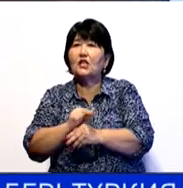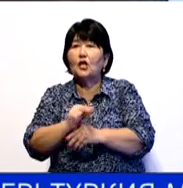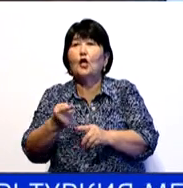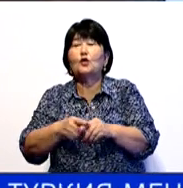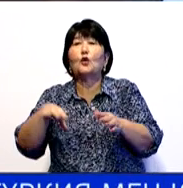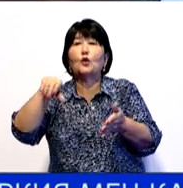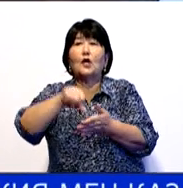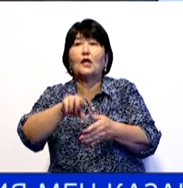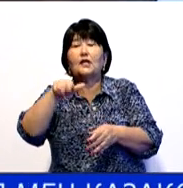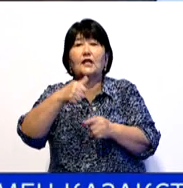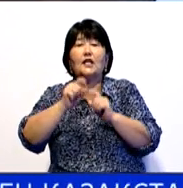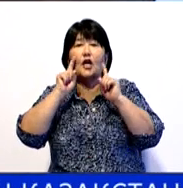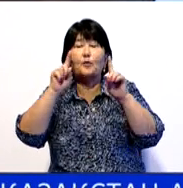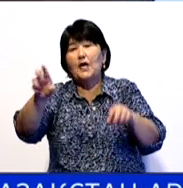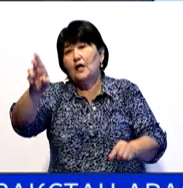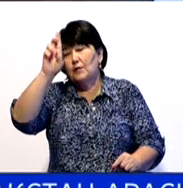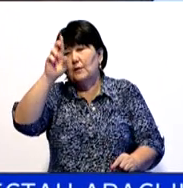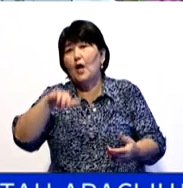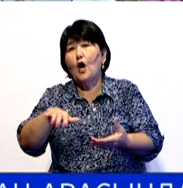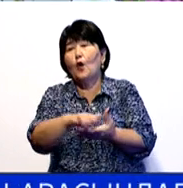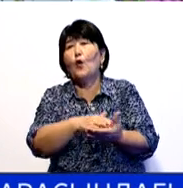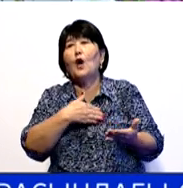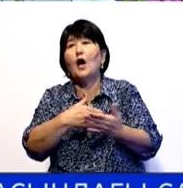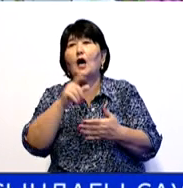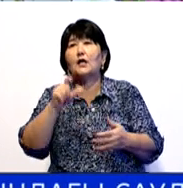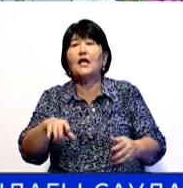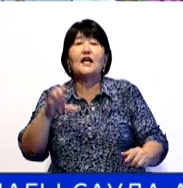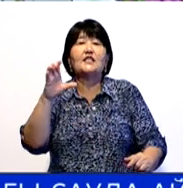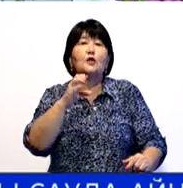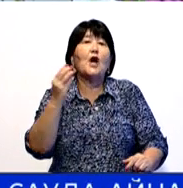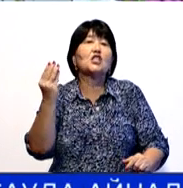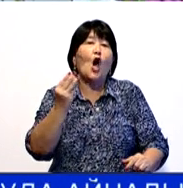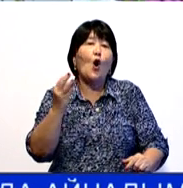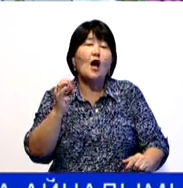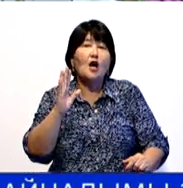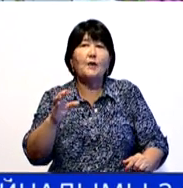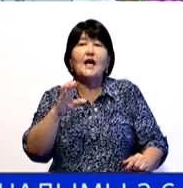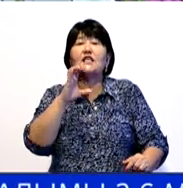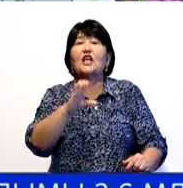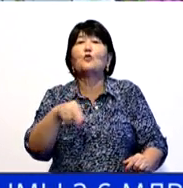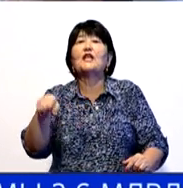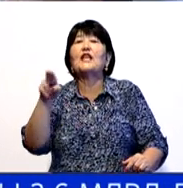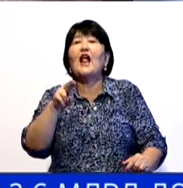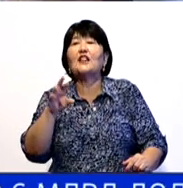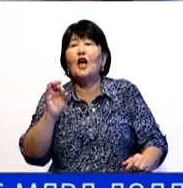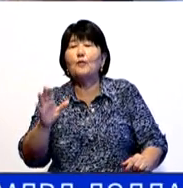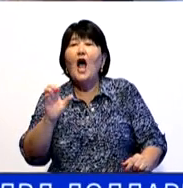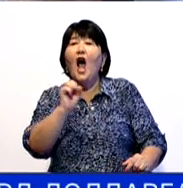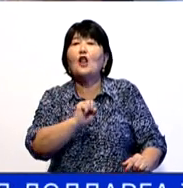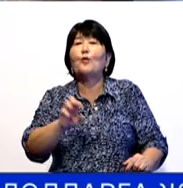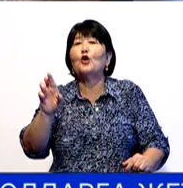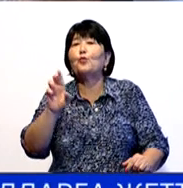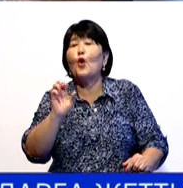Солардың қатарында елге белгілі мемлекет және қоғам қайраткері Сейілбек Шоуқаманов, Сәмит Далдабаев, Алмагүл